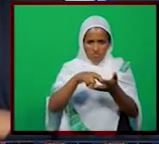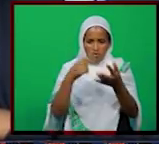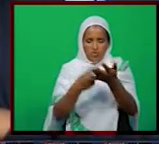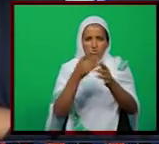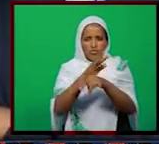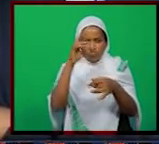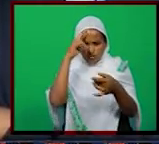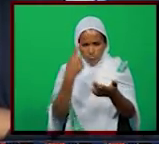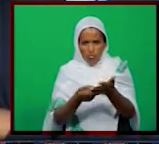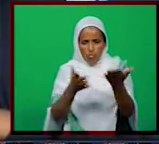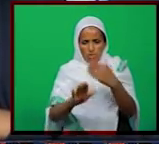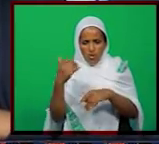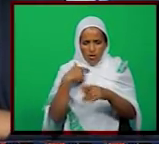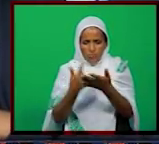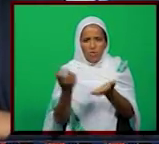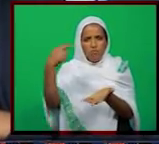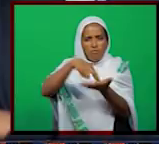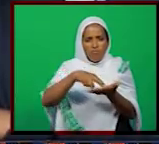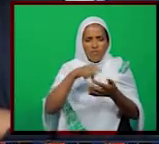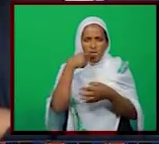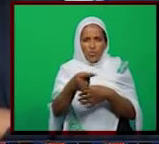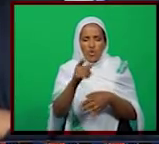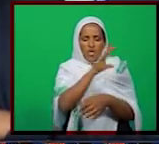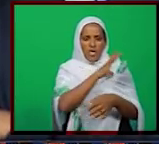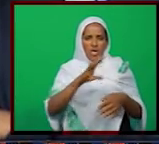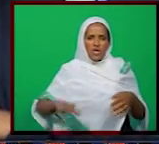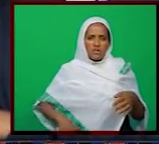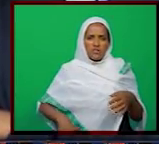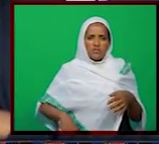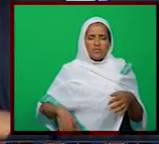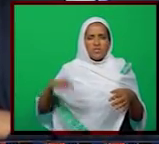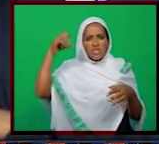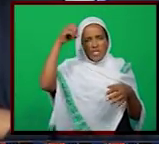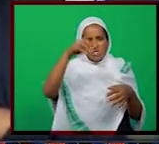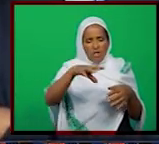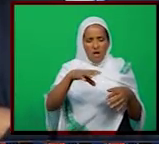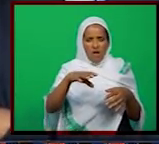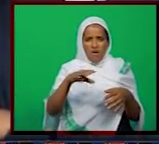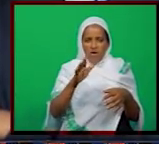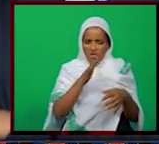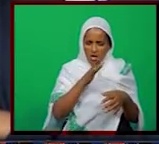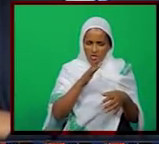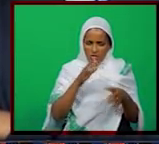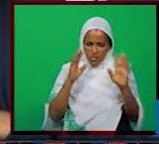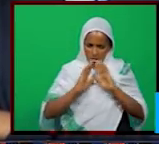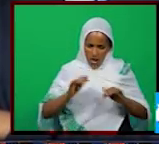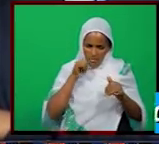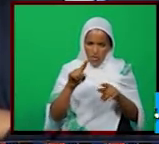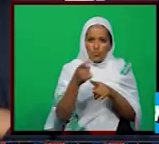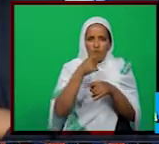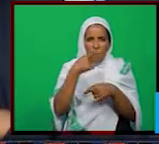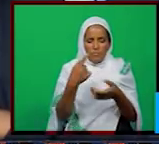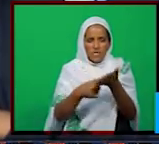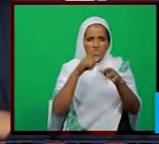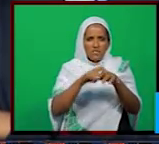ቢያርፍበት ብድግ ብሎ አፈፍሎ ተናግሯል። የጌታችን የፀሐይና ሰላም ላንቺ ይገባሻል